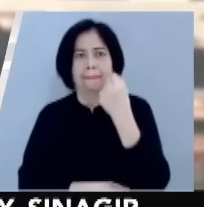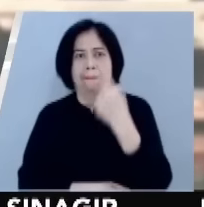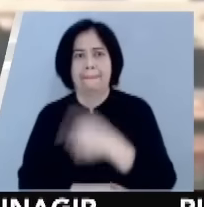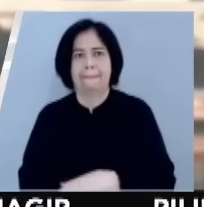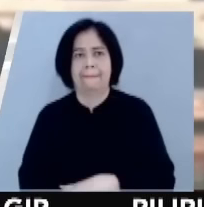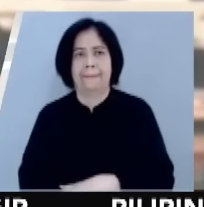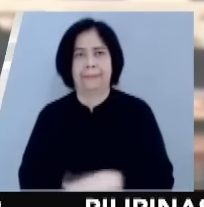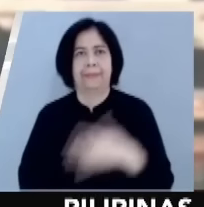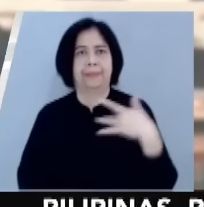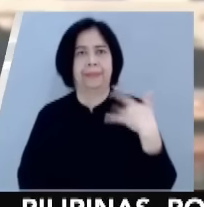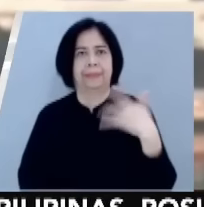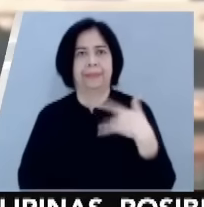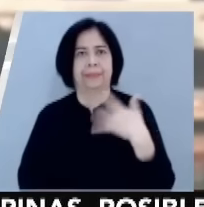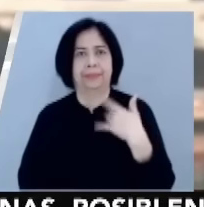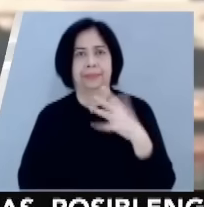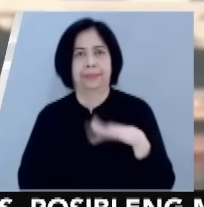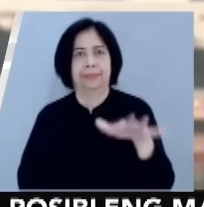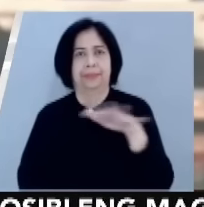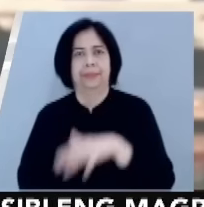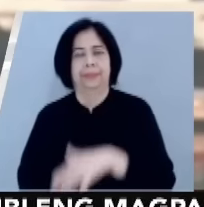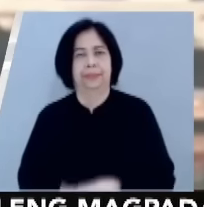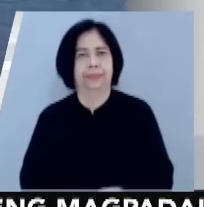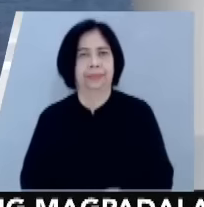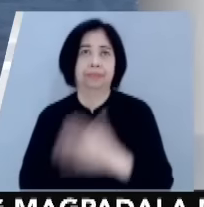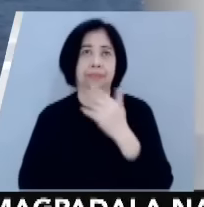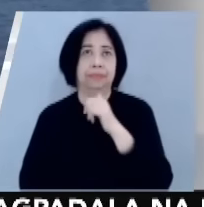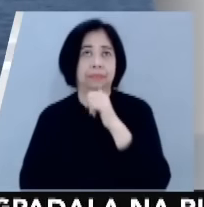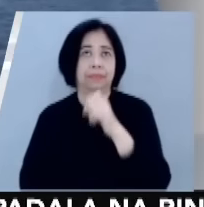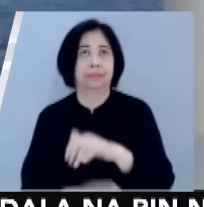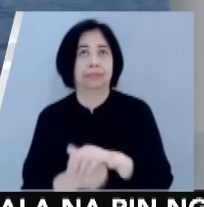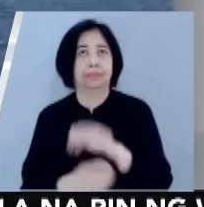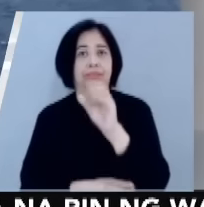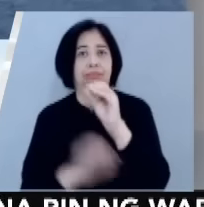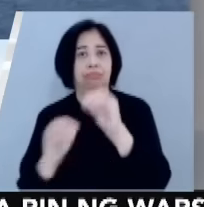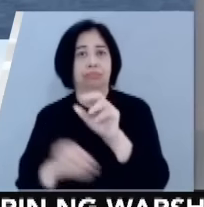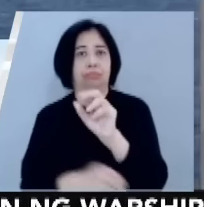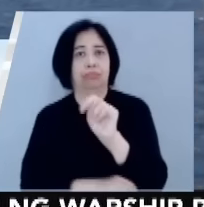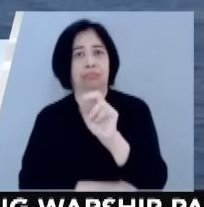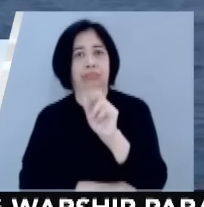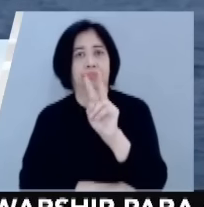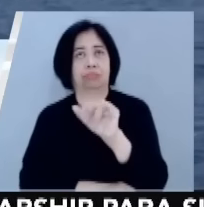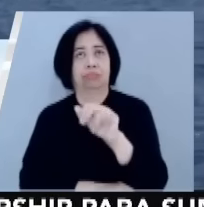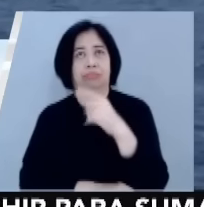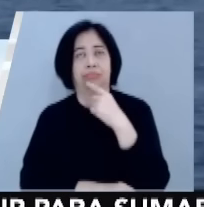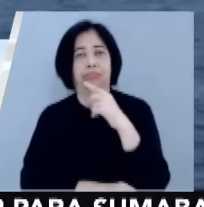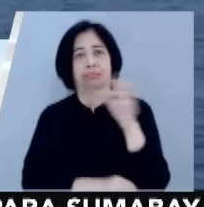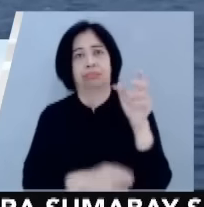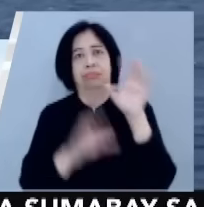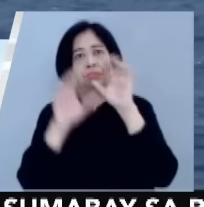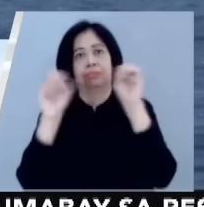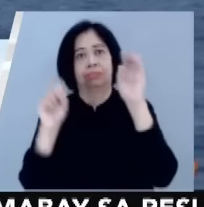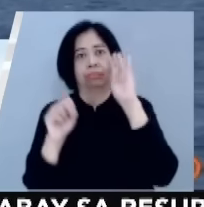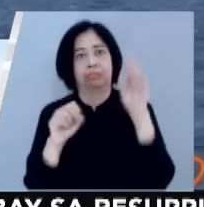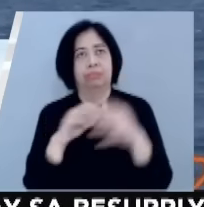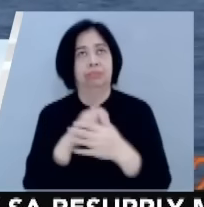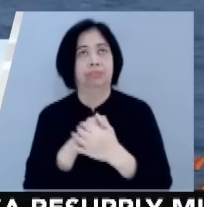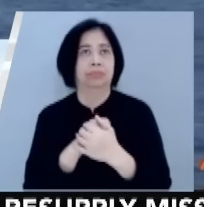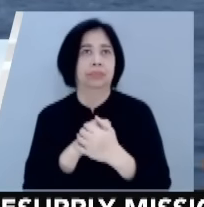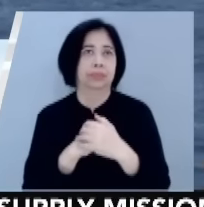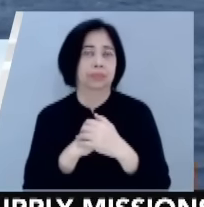ng ating mga kababayan. Bakit hindi natin ilagay ang Navy? Very clear ang ating presidente na lahat ng